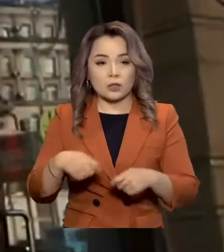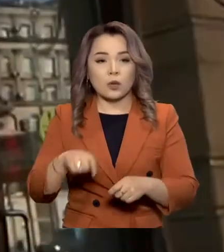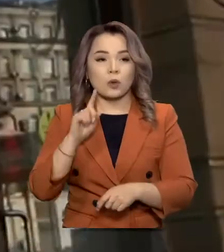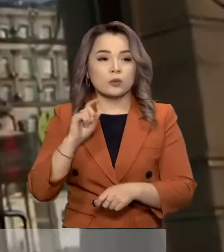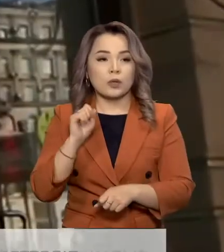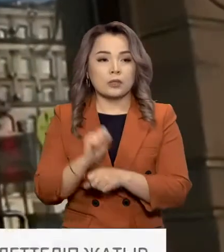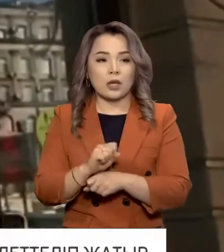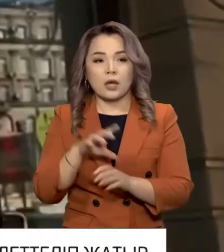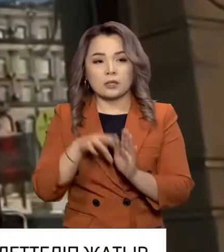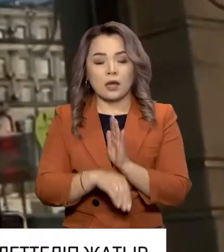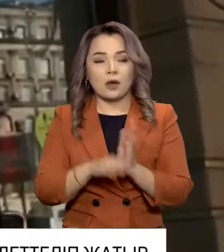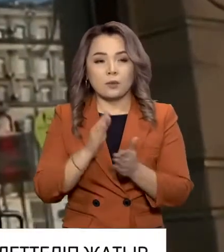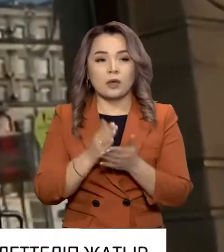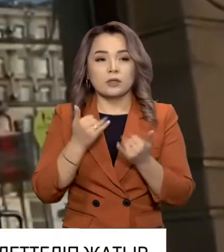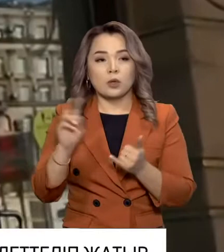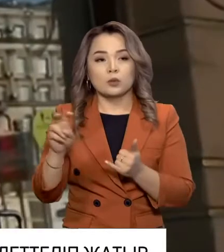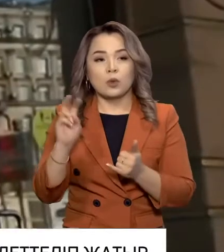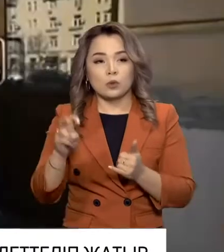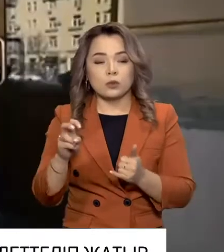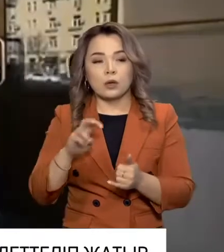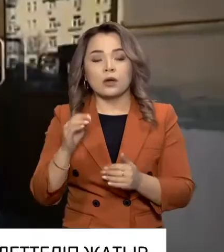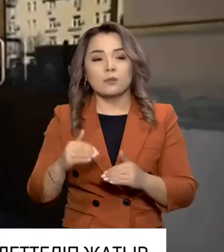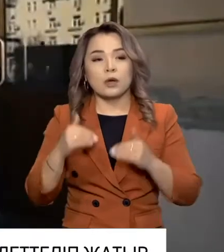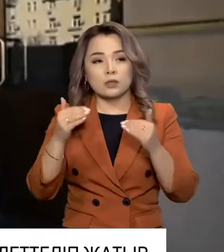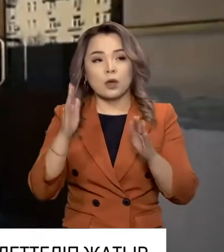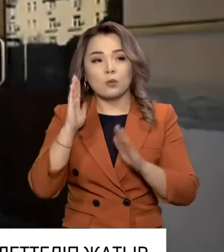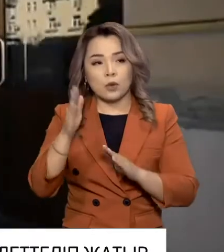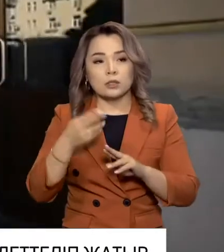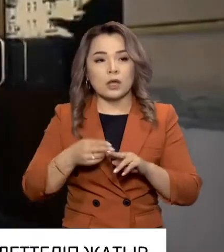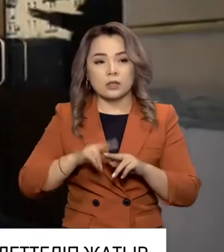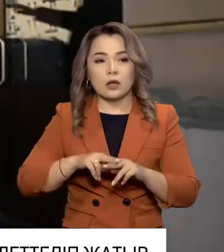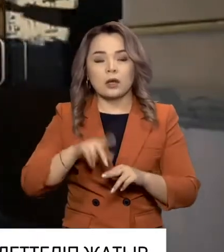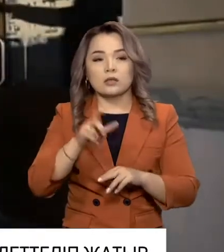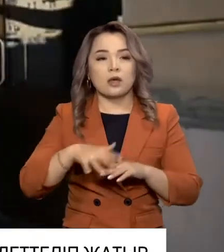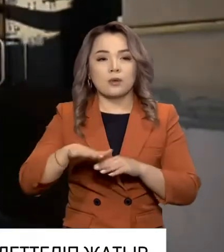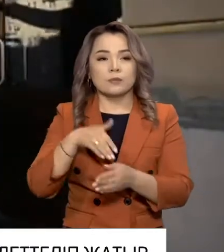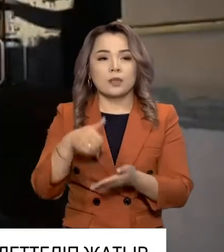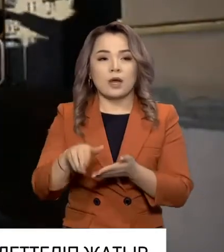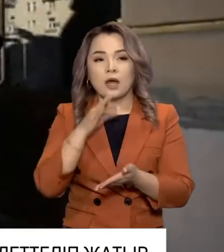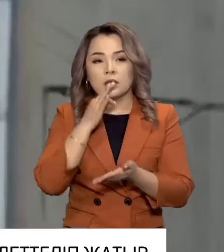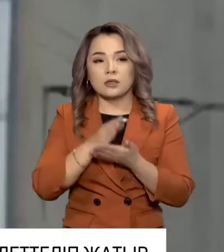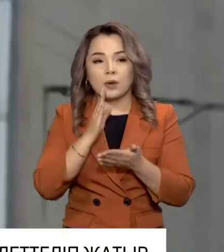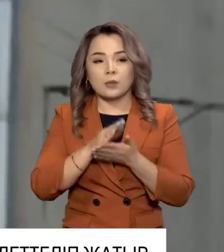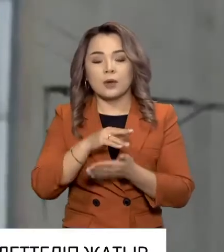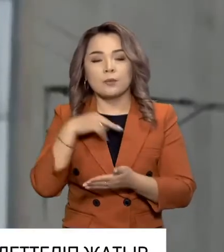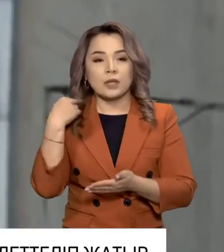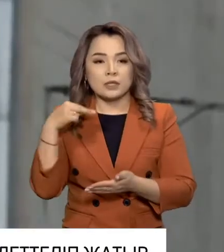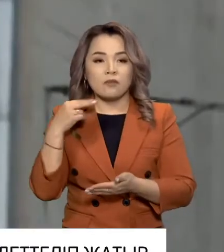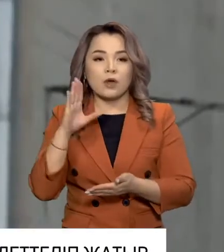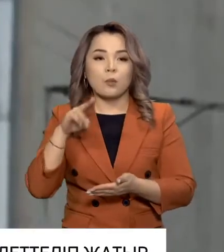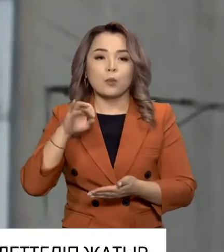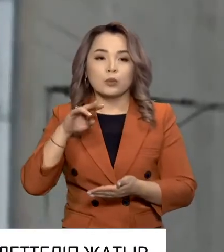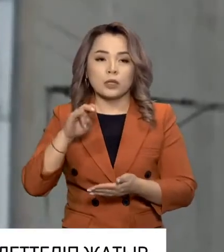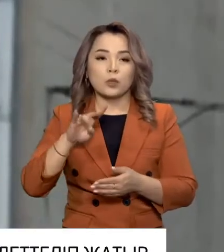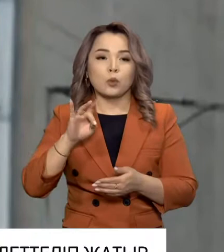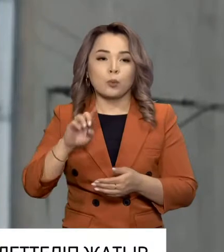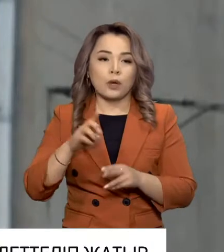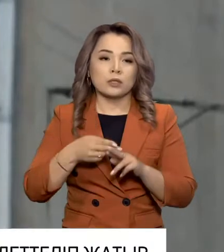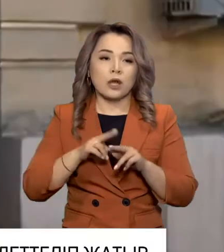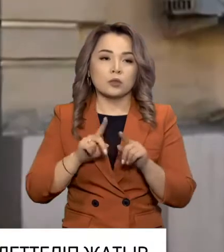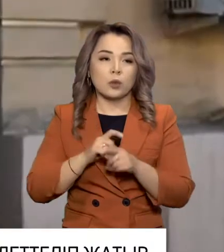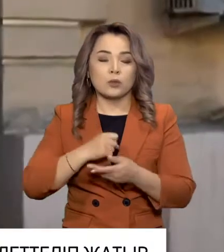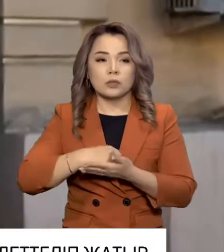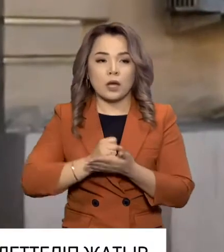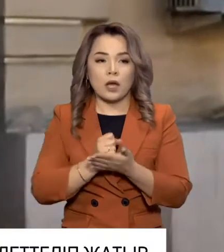тоқтату үшін енгізіп отыр. Өйткені доллар қымбаттаса, халық одан бас тартады деген үміт бар. Кеше президент Владимир Путин рубльді күшейтуге